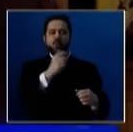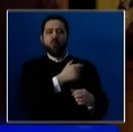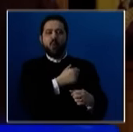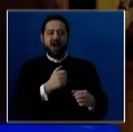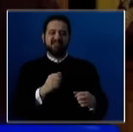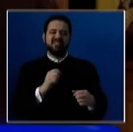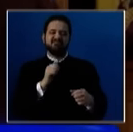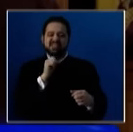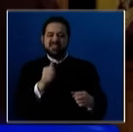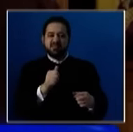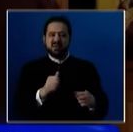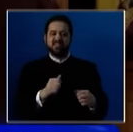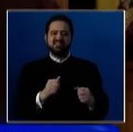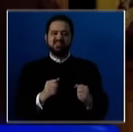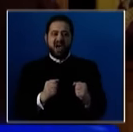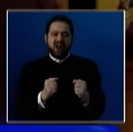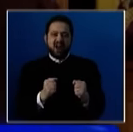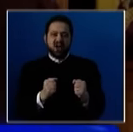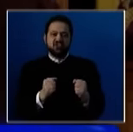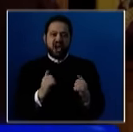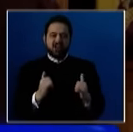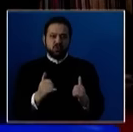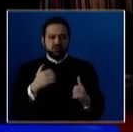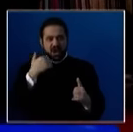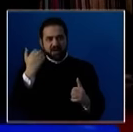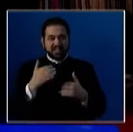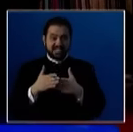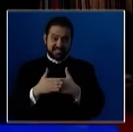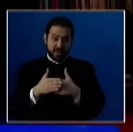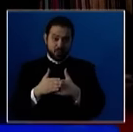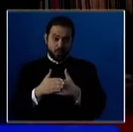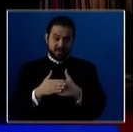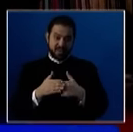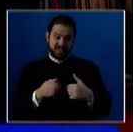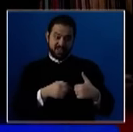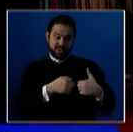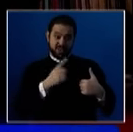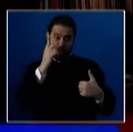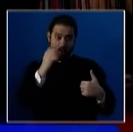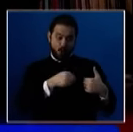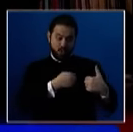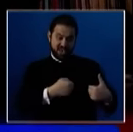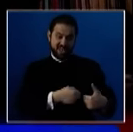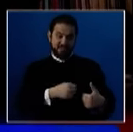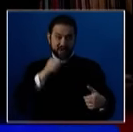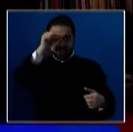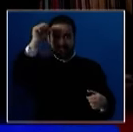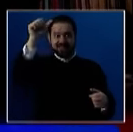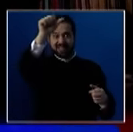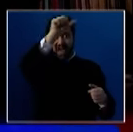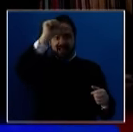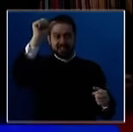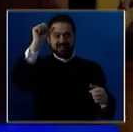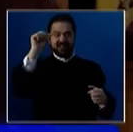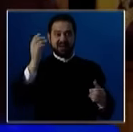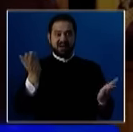stea rece atunci când simte cu adevărat, când se apropie îndeajuns de mult de o inimă de tată